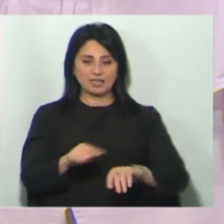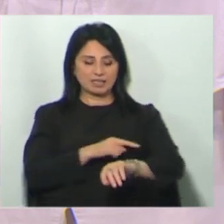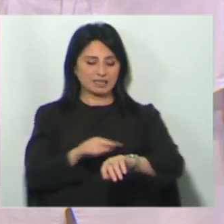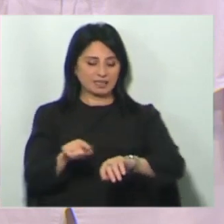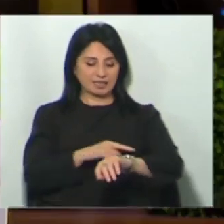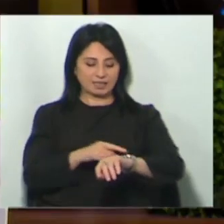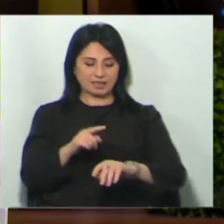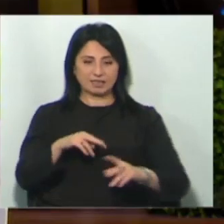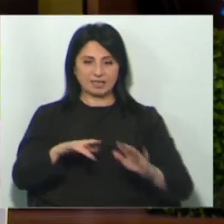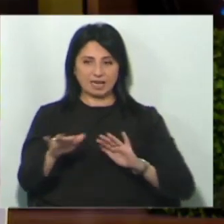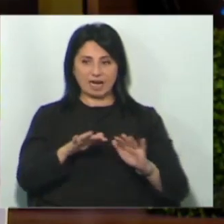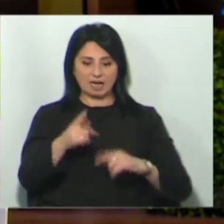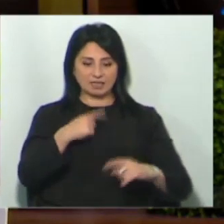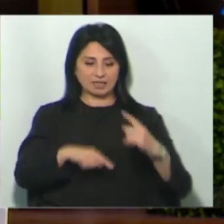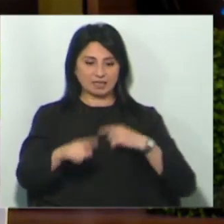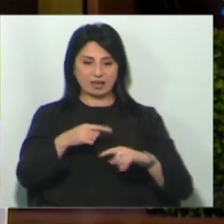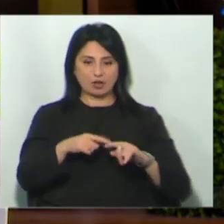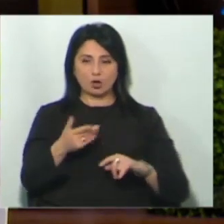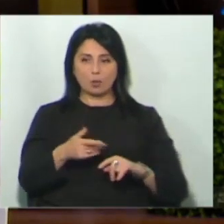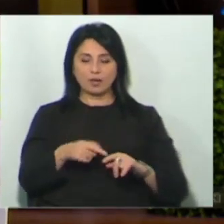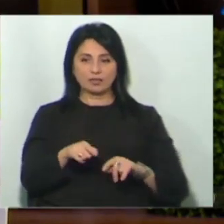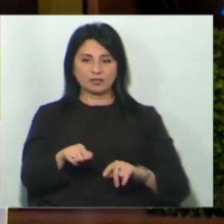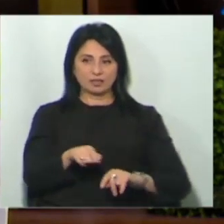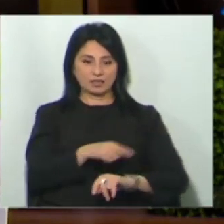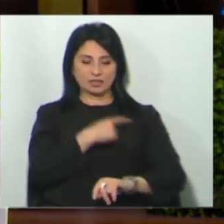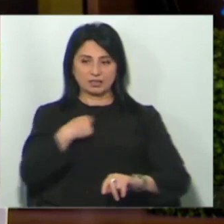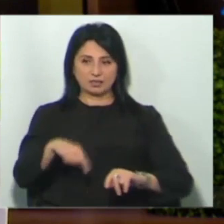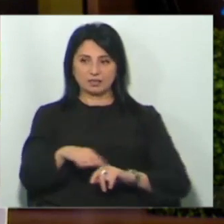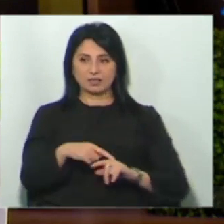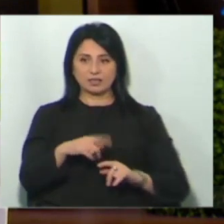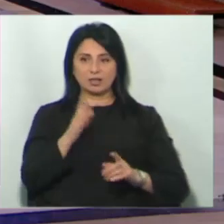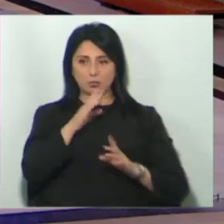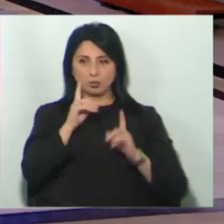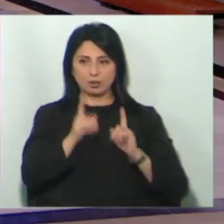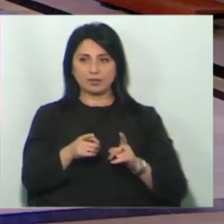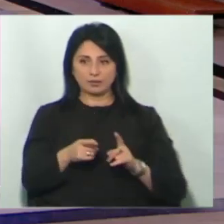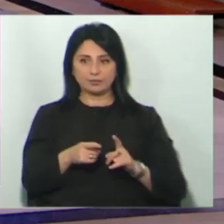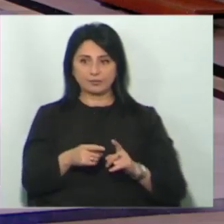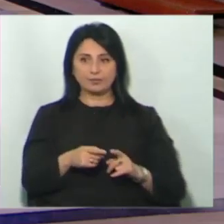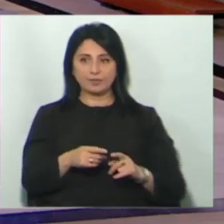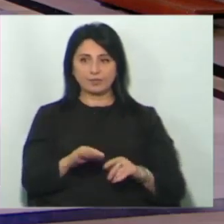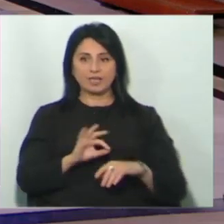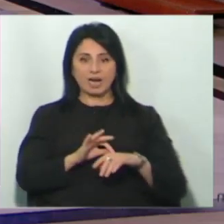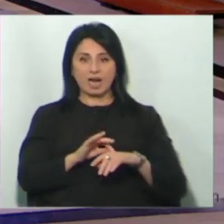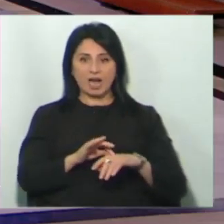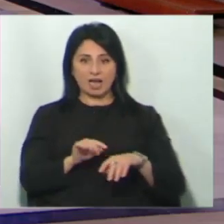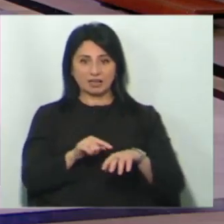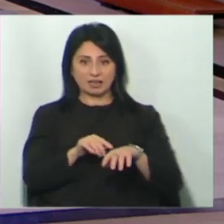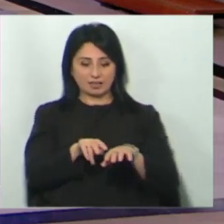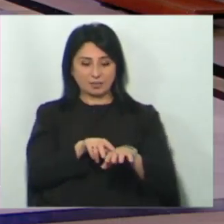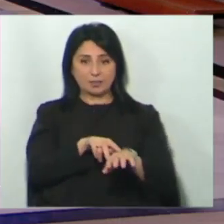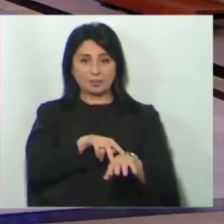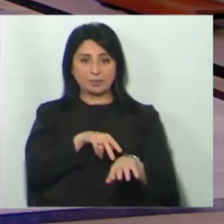სისხლძარღვების რეაქცია, რომელიც ცრურად ბუნებრივია, იმიტომ რომ კანში არის